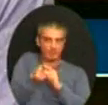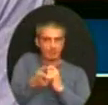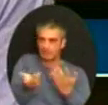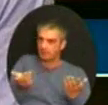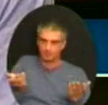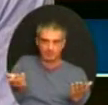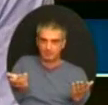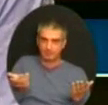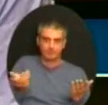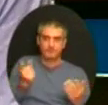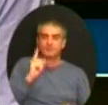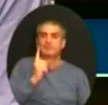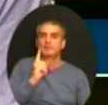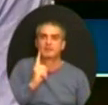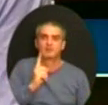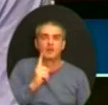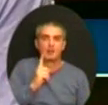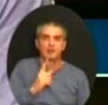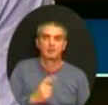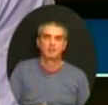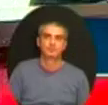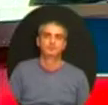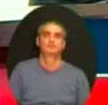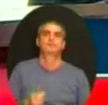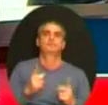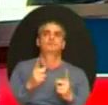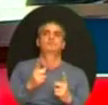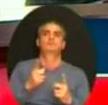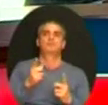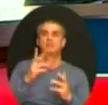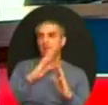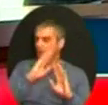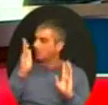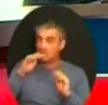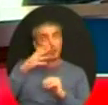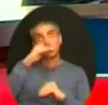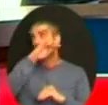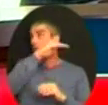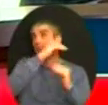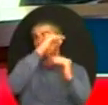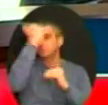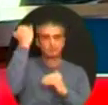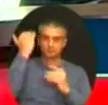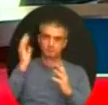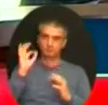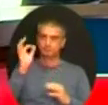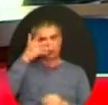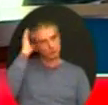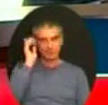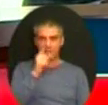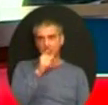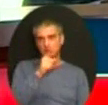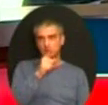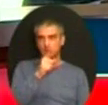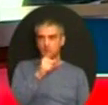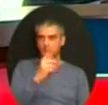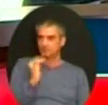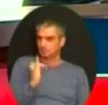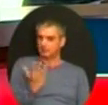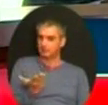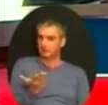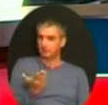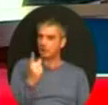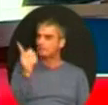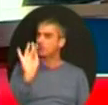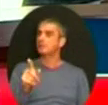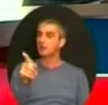בכלל. אבל אין גבול לפופוליזם. אין גבול. במיוחד של יאיר. אין גבול בכלל. רגע, אבל